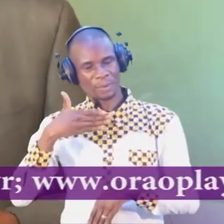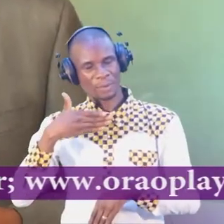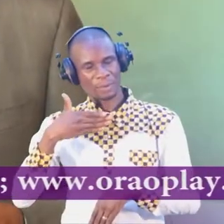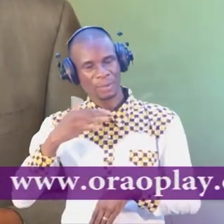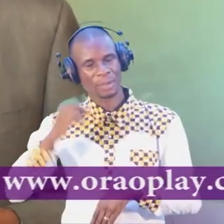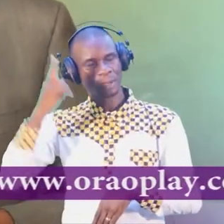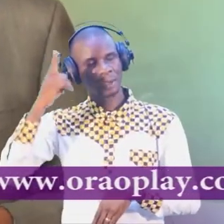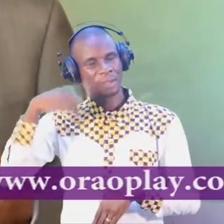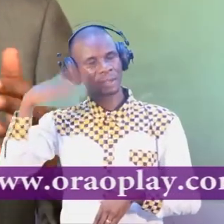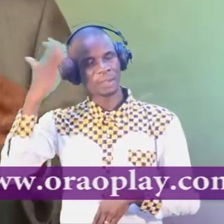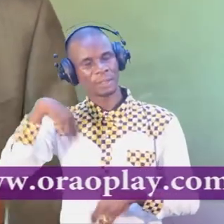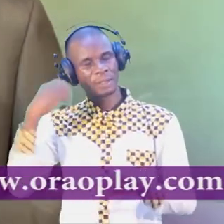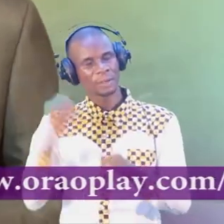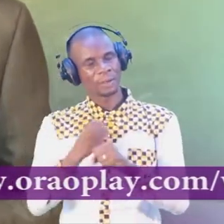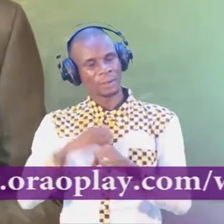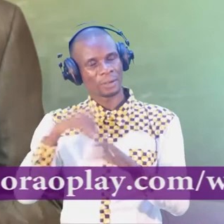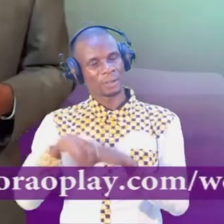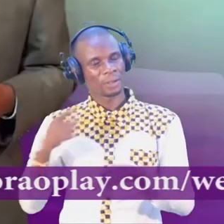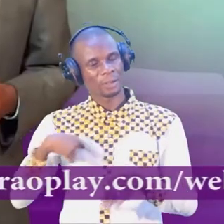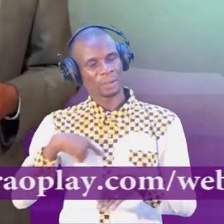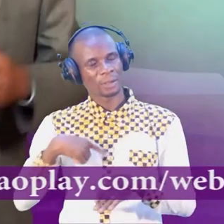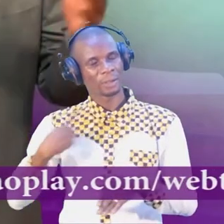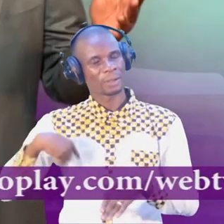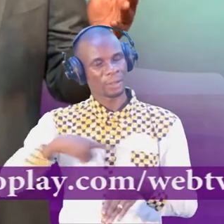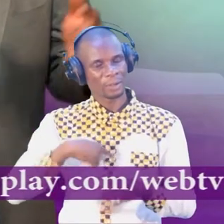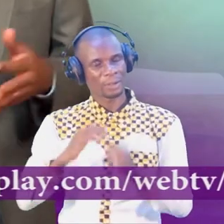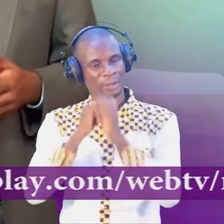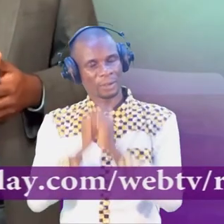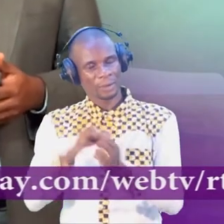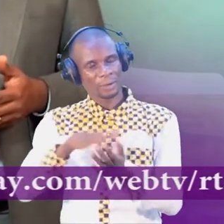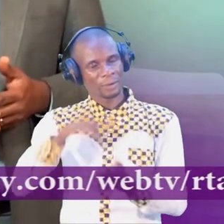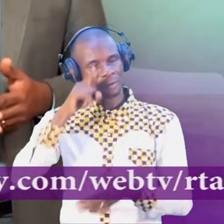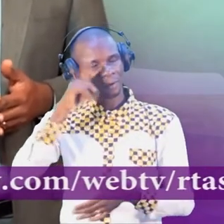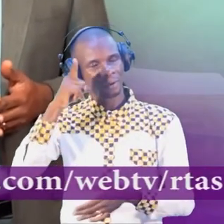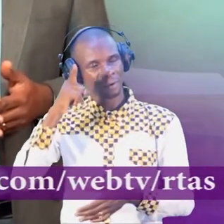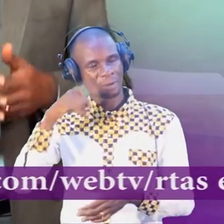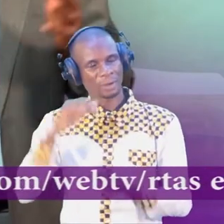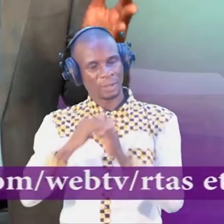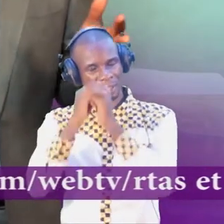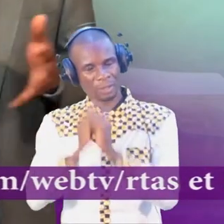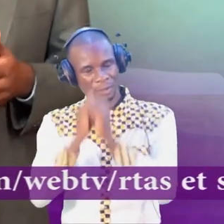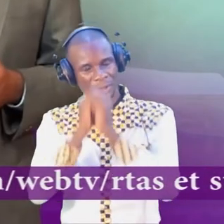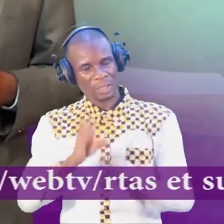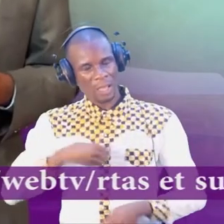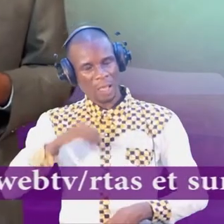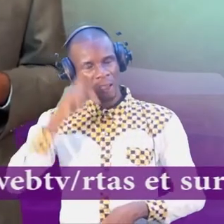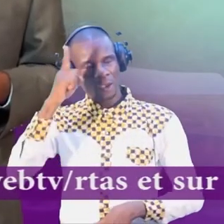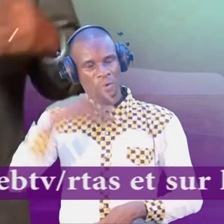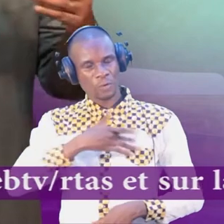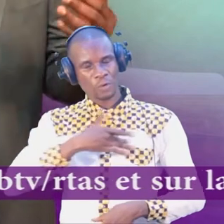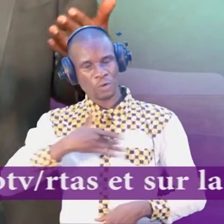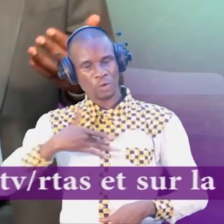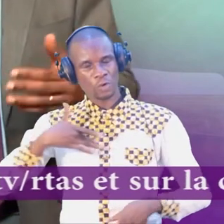nini ujeuri umeongezeka? Certains accusent le relativisme. Watu wengine wanasema